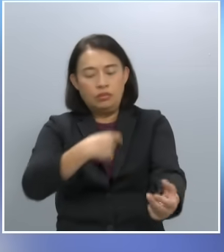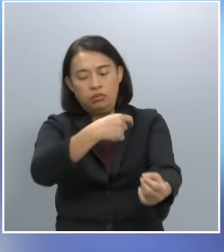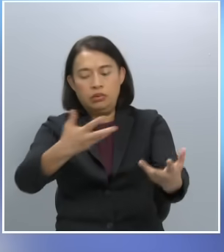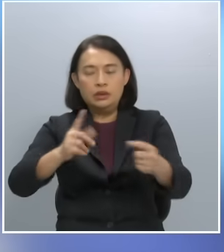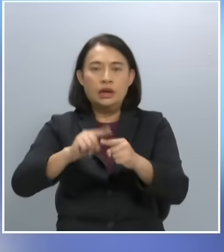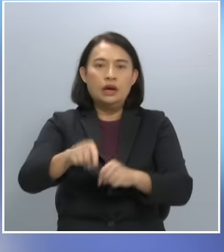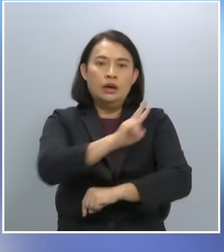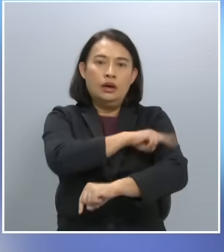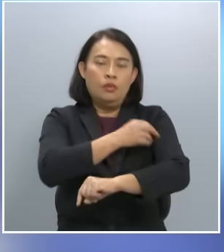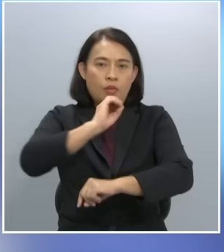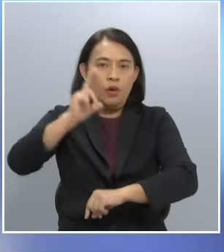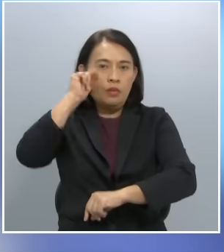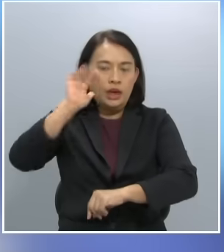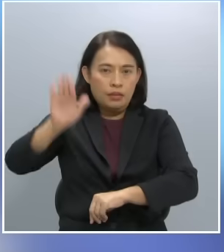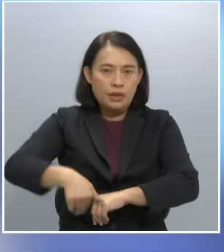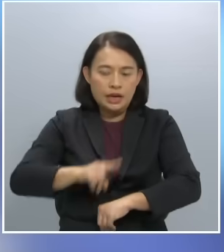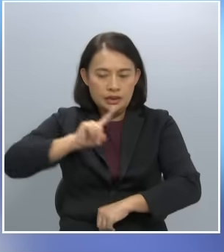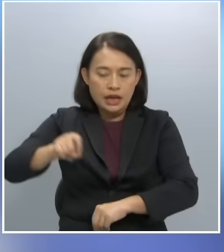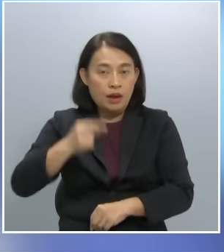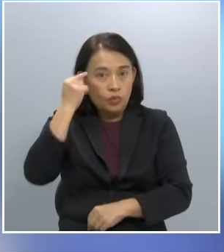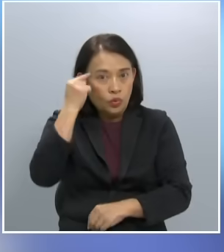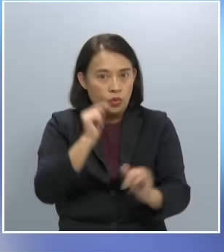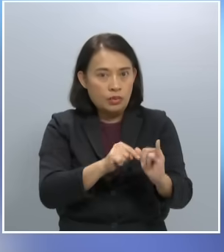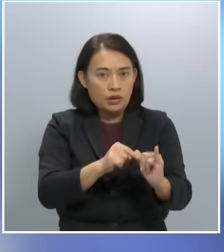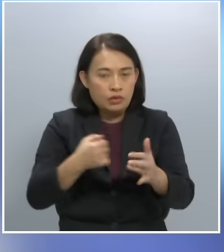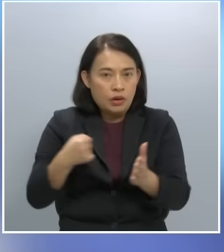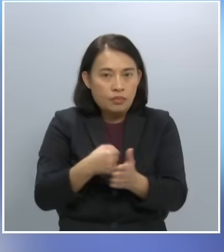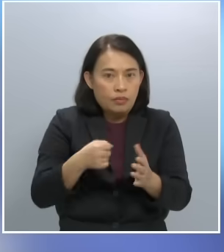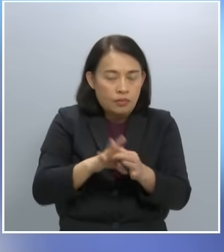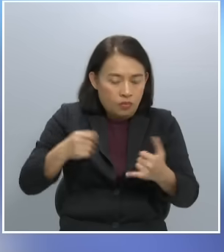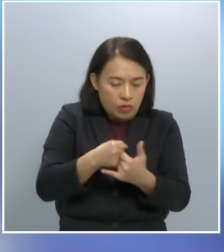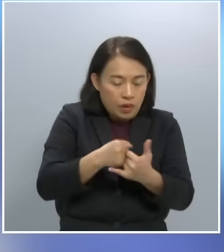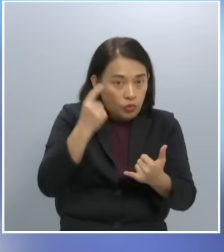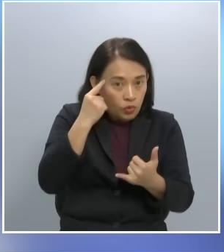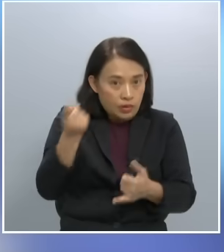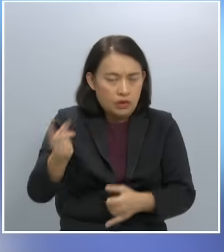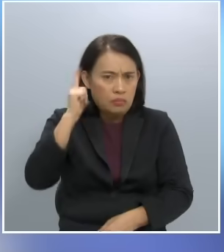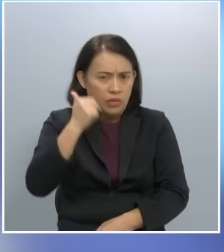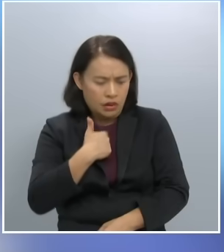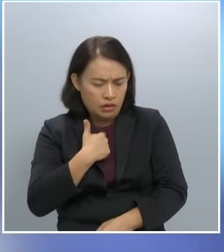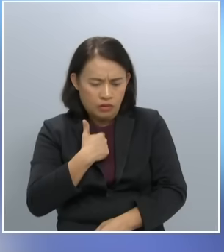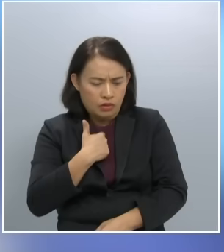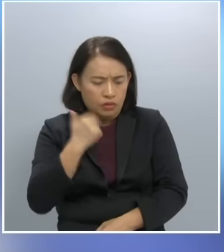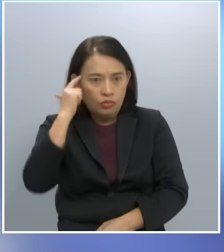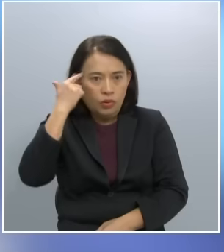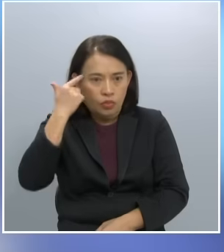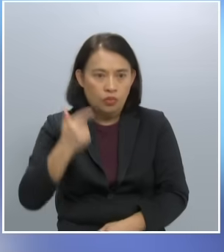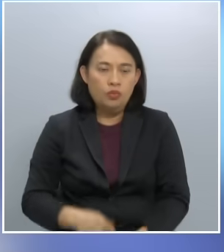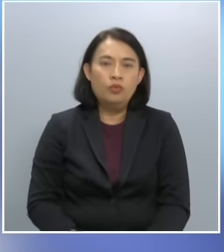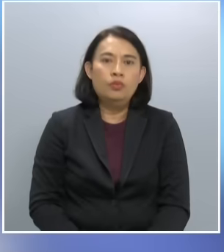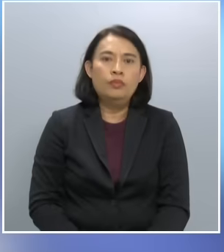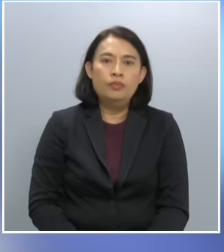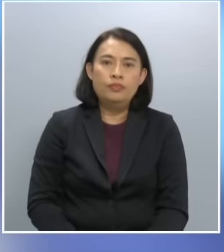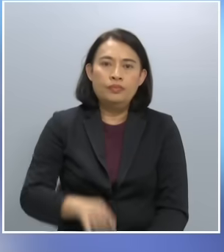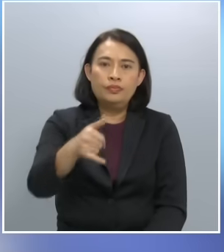หมอเลยเรียกแม่กับหนูเข้าไปถามว่ารู้มั้ว่าลูกคุณถูกทำร้ายมาแม่หนูบอกว่าไม่รู้ค่ะเค้าบอกแค่